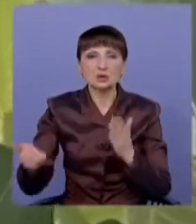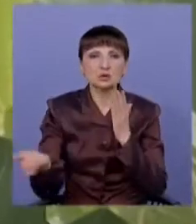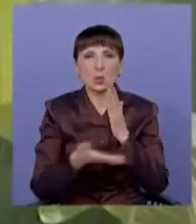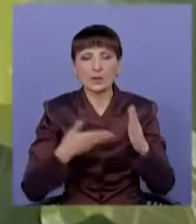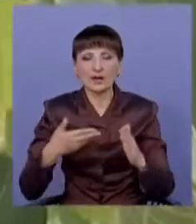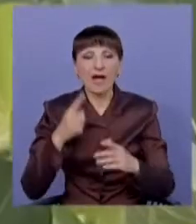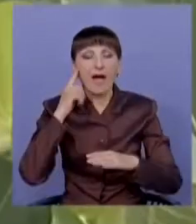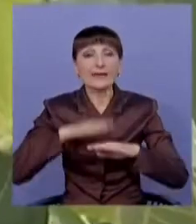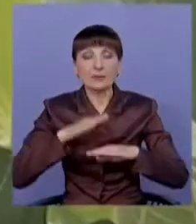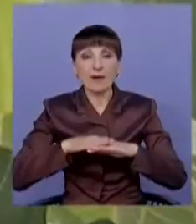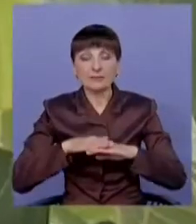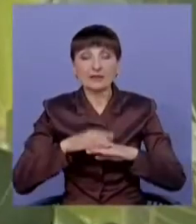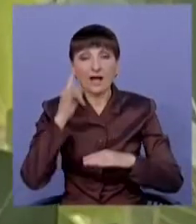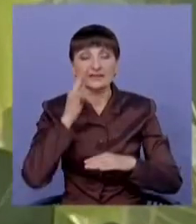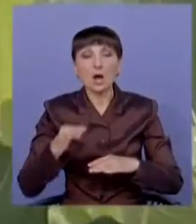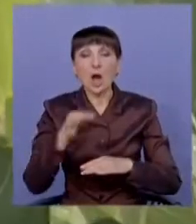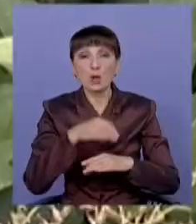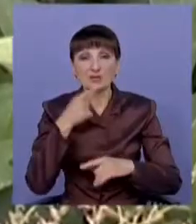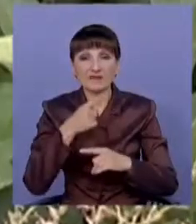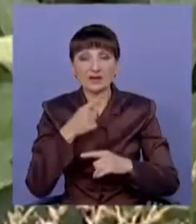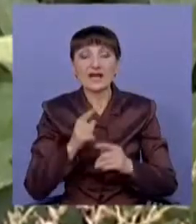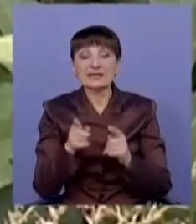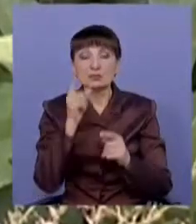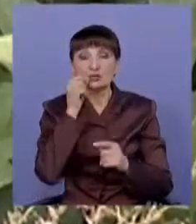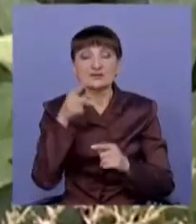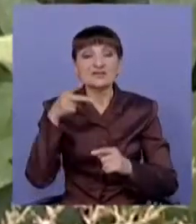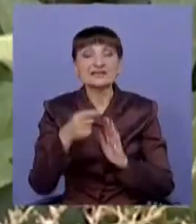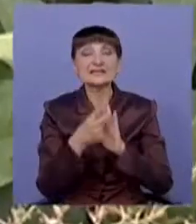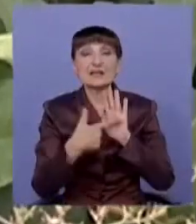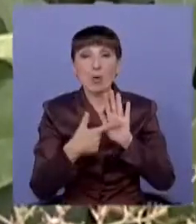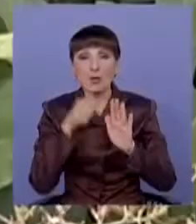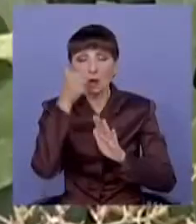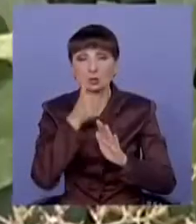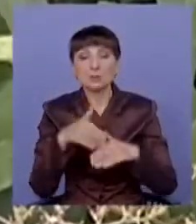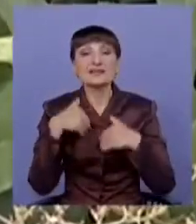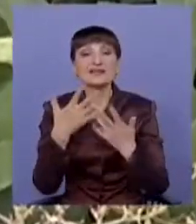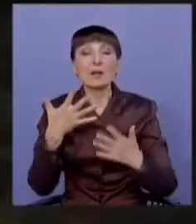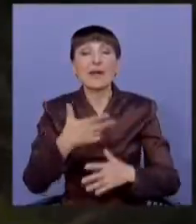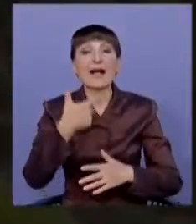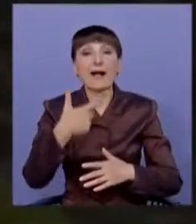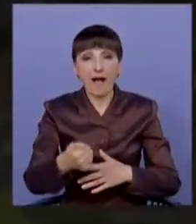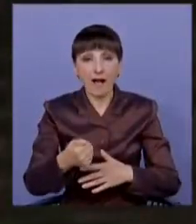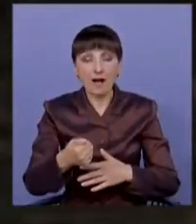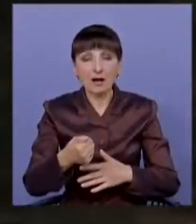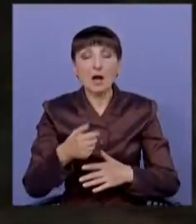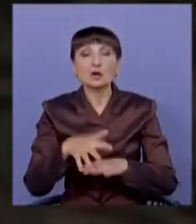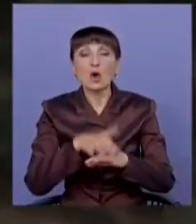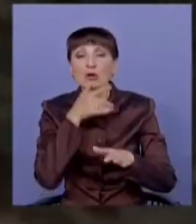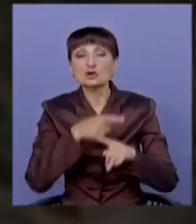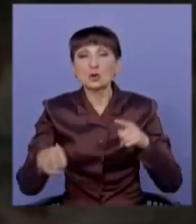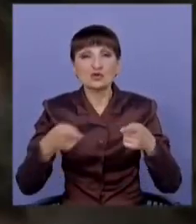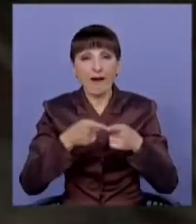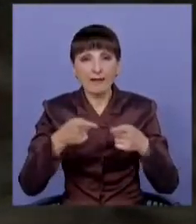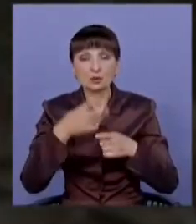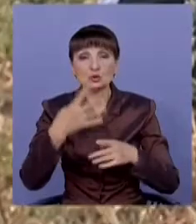В акимате Енбекши казахского района ответили, что садоводу в 2007 году предоставили 5 гектаров пашни в долгосрочную аренду